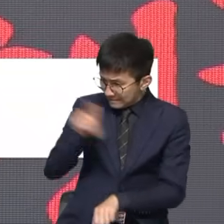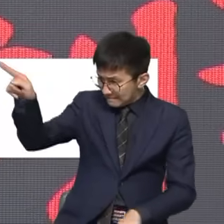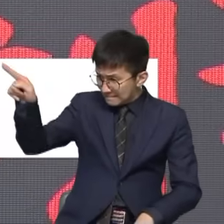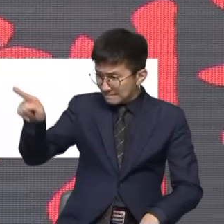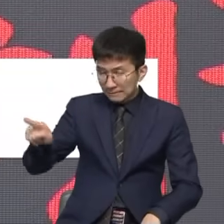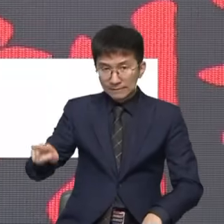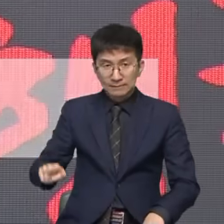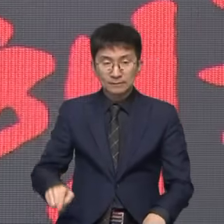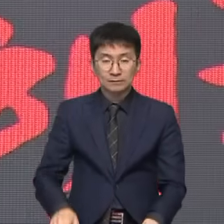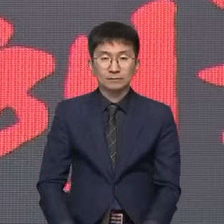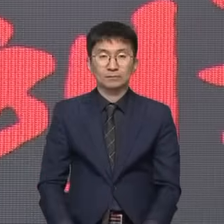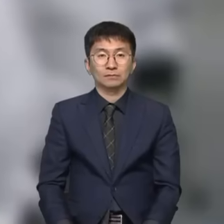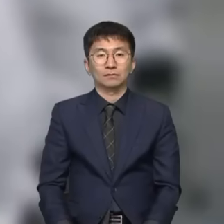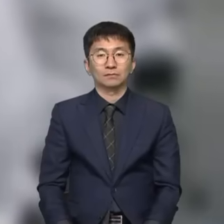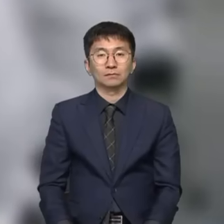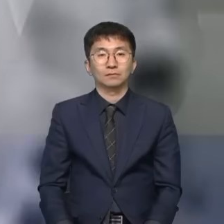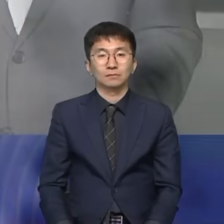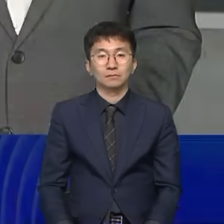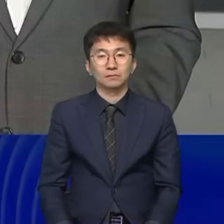있을 것입니다.